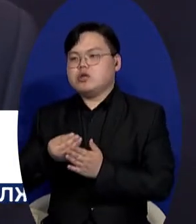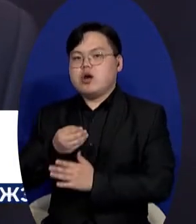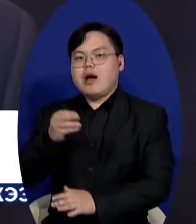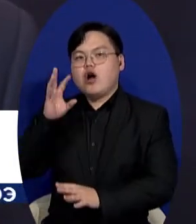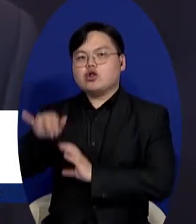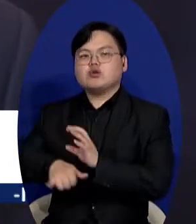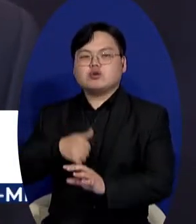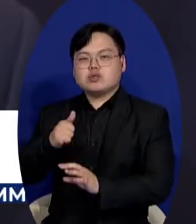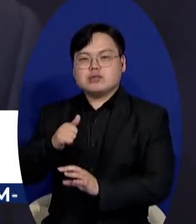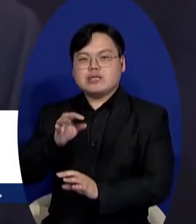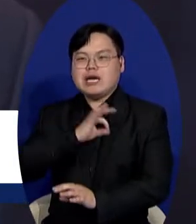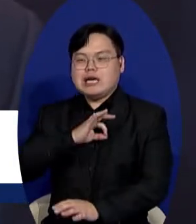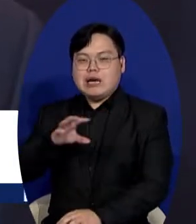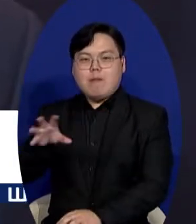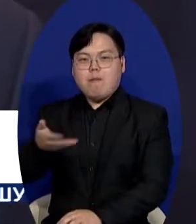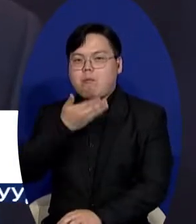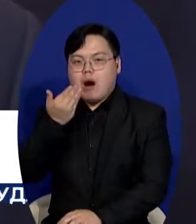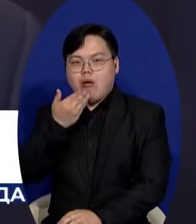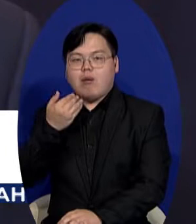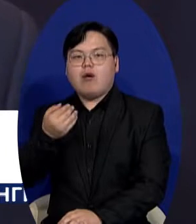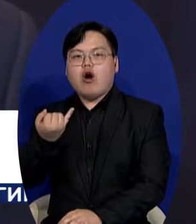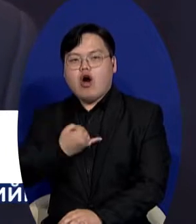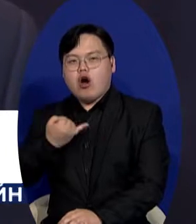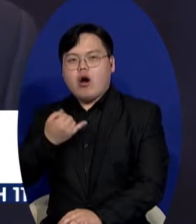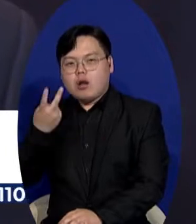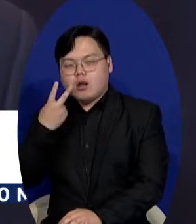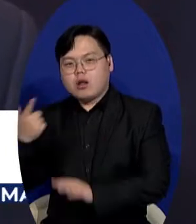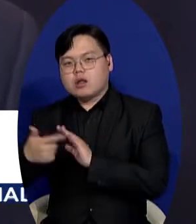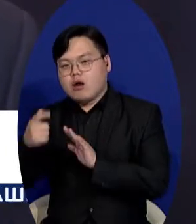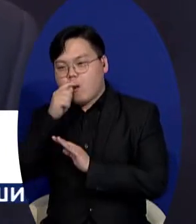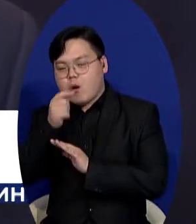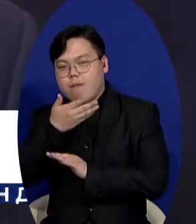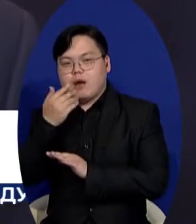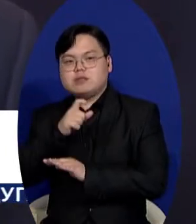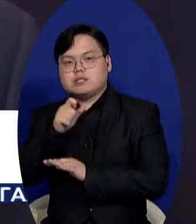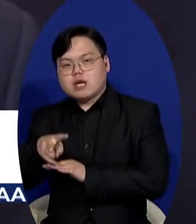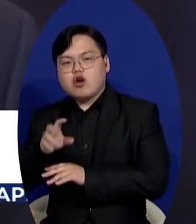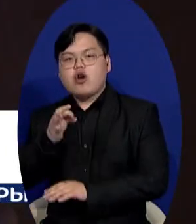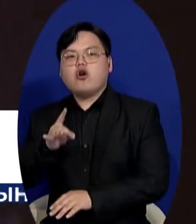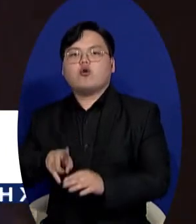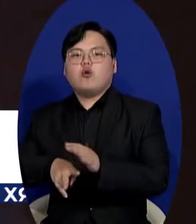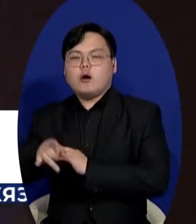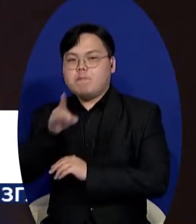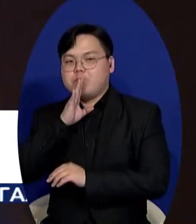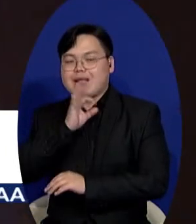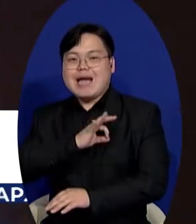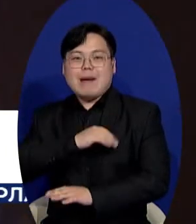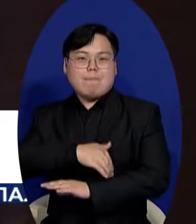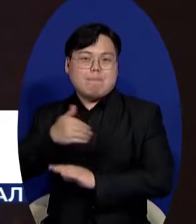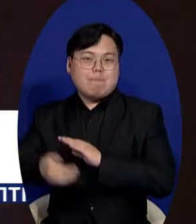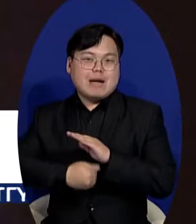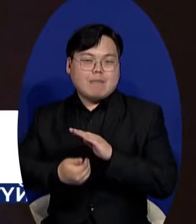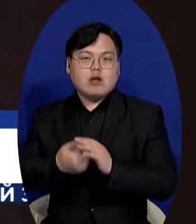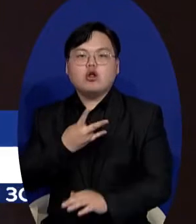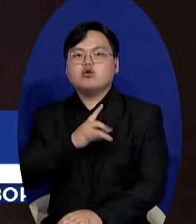бол алдагдал хүлээгээд одоо татварын хөнгөлтөнд эдэлж чадахгүй ингээд үр зээлэндээ баригдах юм асуудал бий болж байна. Ашигт малтмлын нөөцийн төлбөр